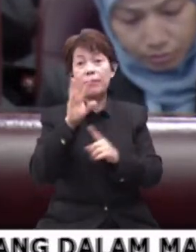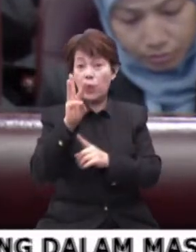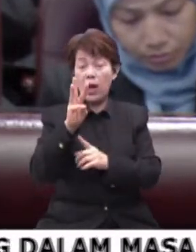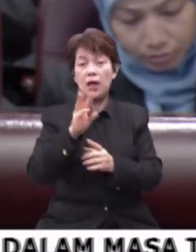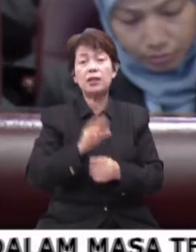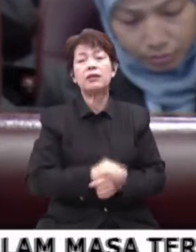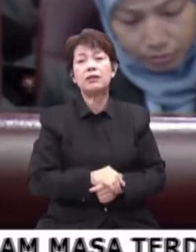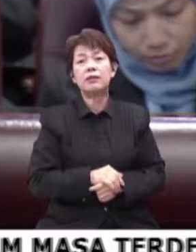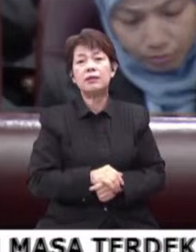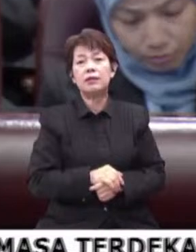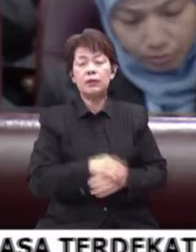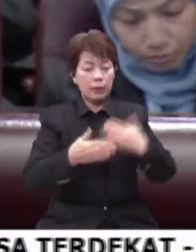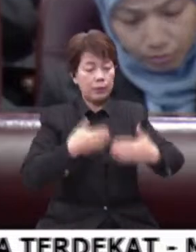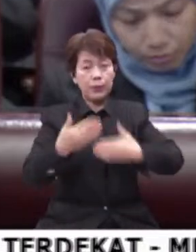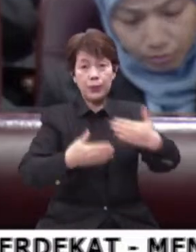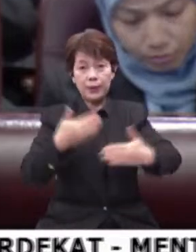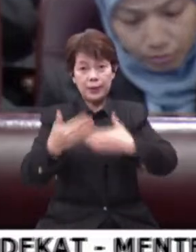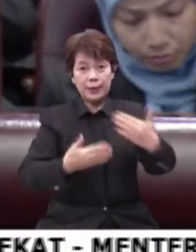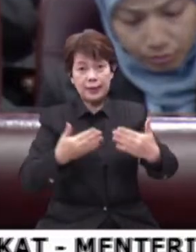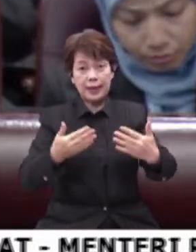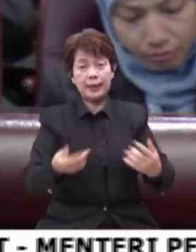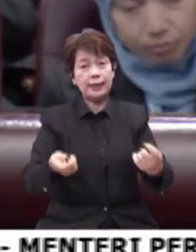setelah proses